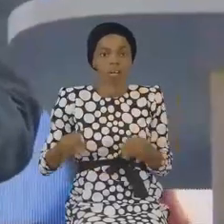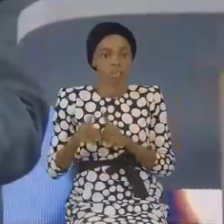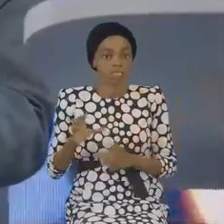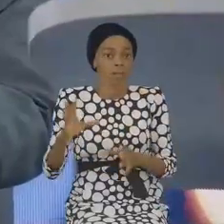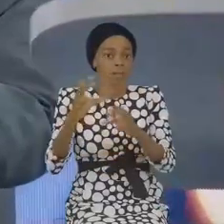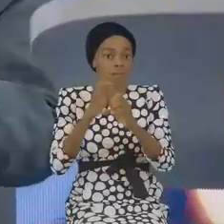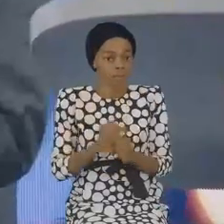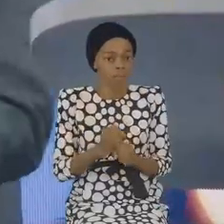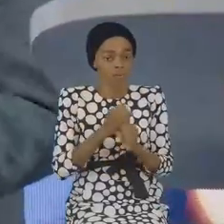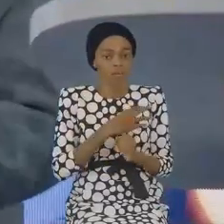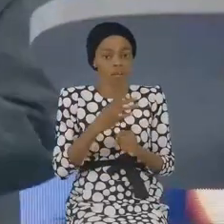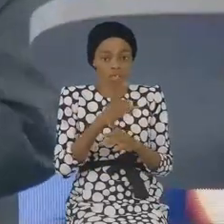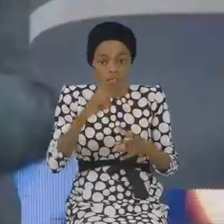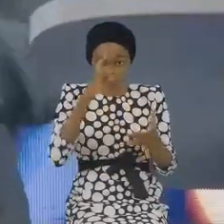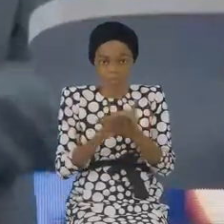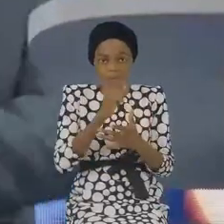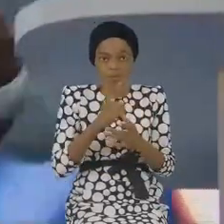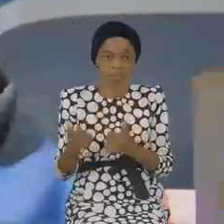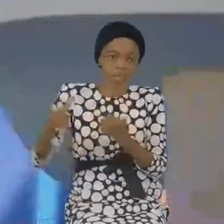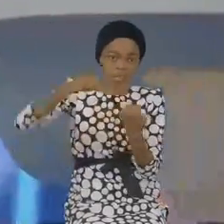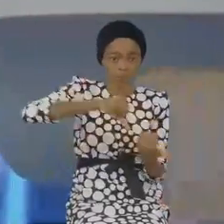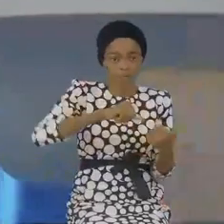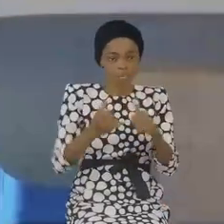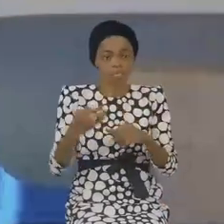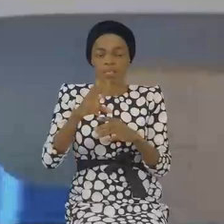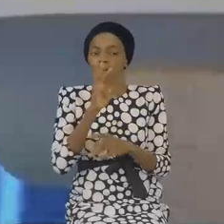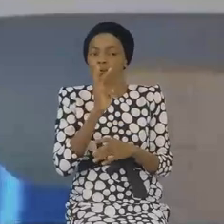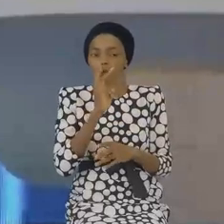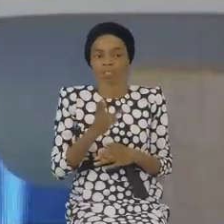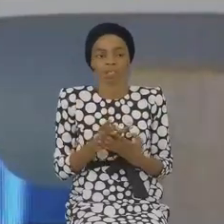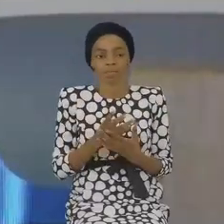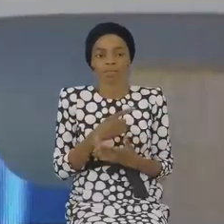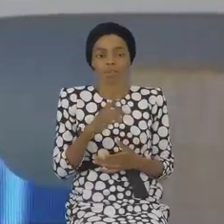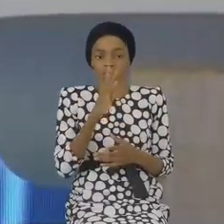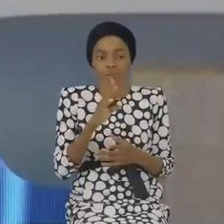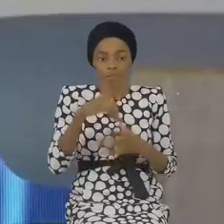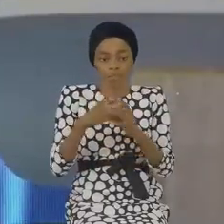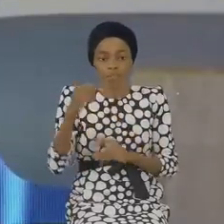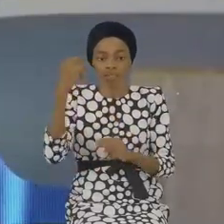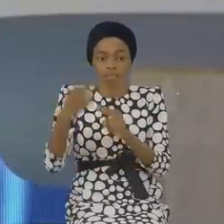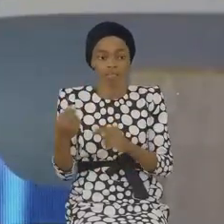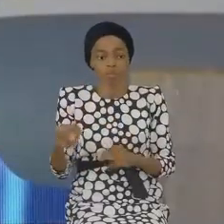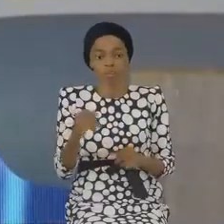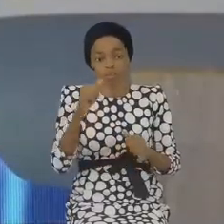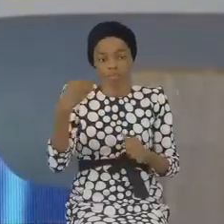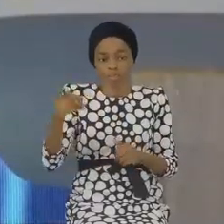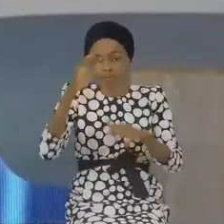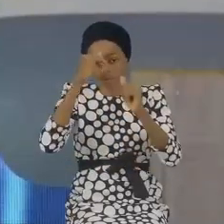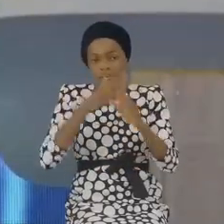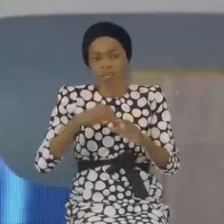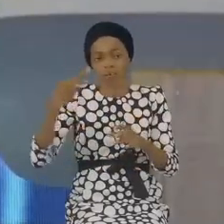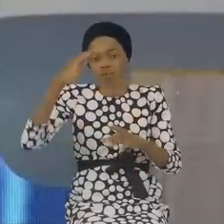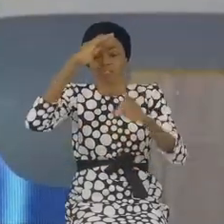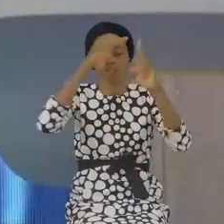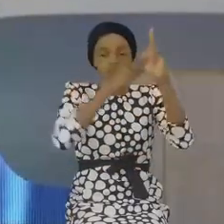sont baptisés d'eau, ils seront sauvés, les baptisant au nom du Père, du Fils et du